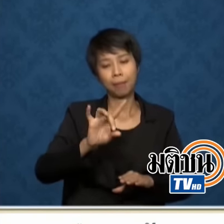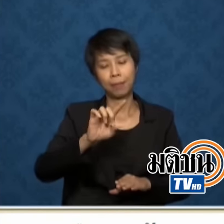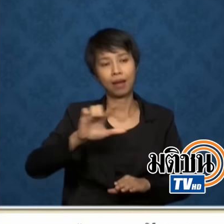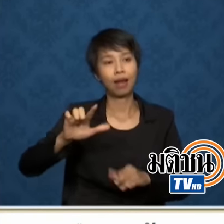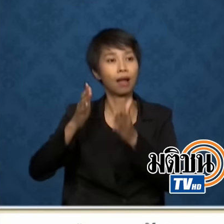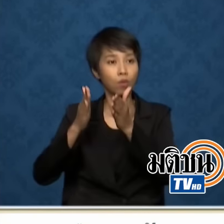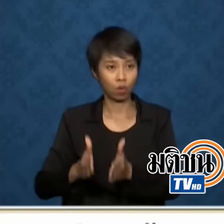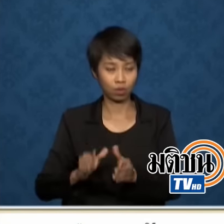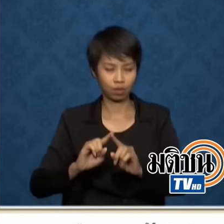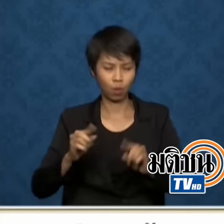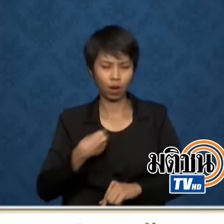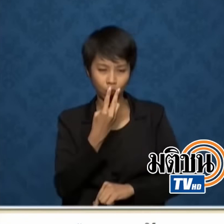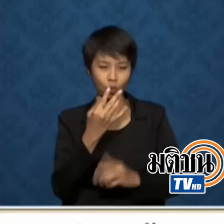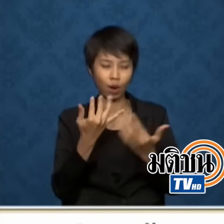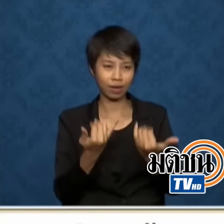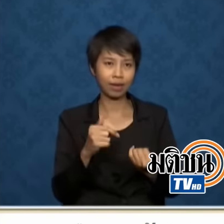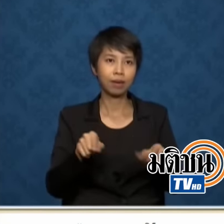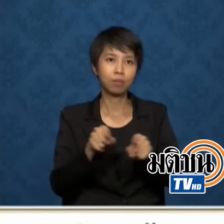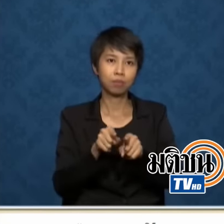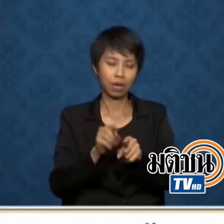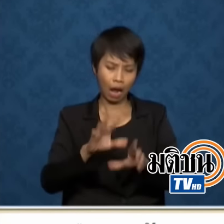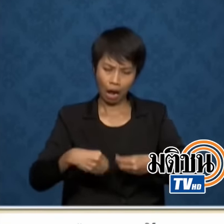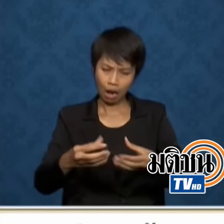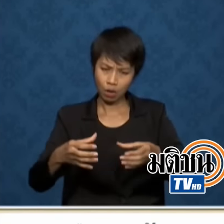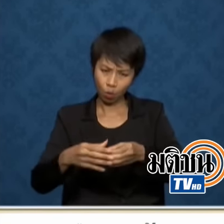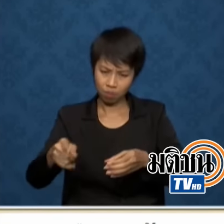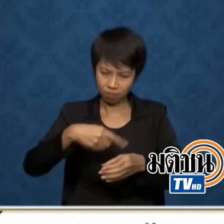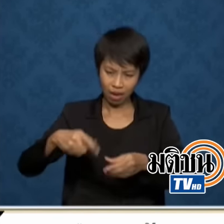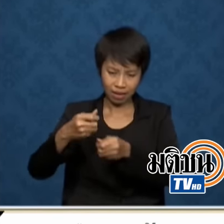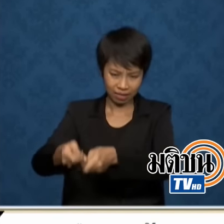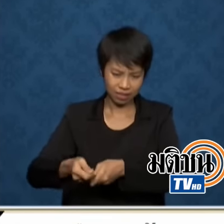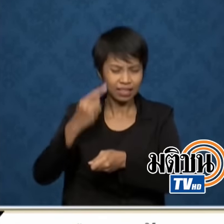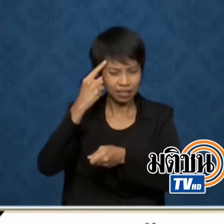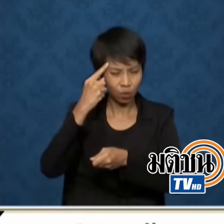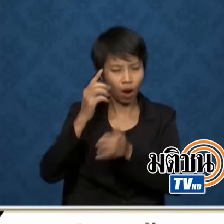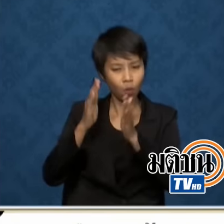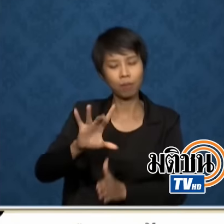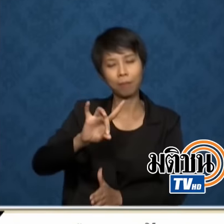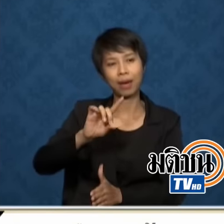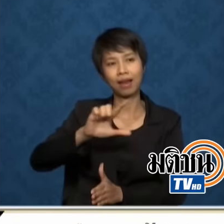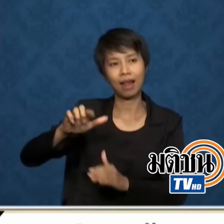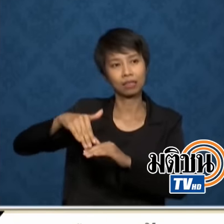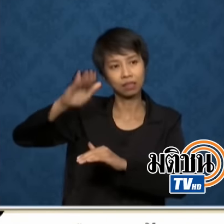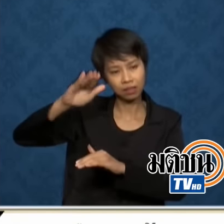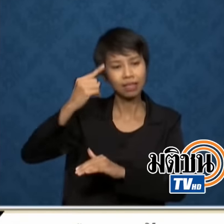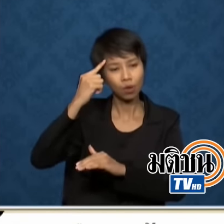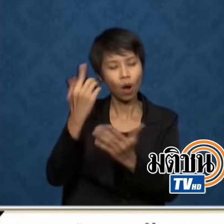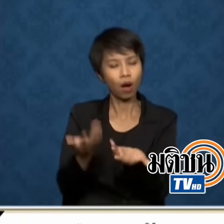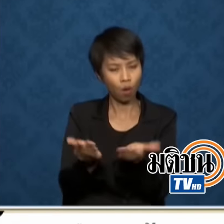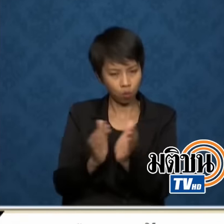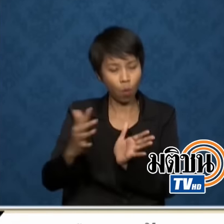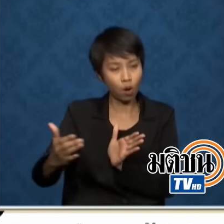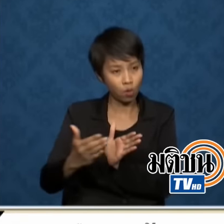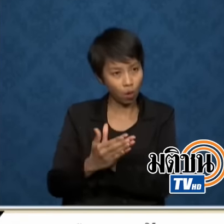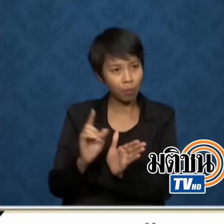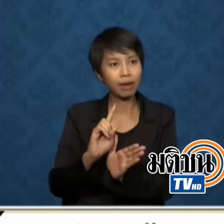นะคะแต่ว่าเท่าที่ดูเนี่ยเราอาจจะจำเป็นที่ต้องแจกให้เกษตรกรมากกว่า8ล้านคนซึ่งก็อาจจะต้องรวมครัวเรือนของเกษตรกรมาด้วยหรือว่า